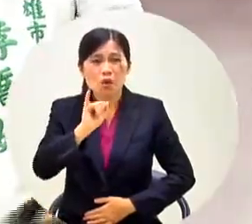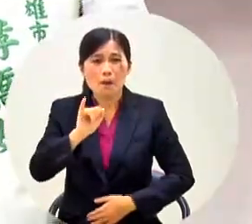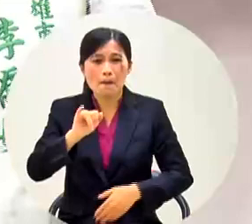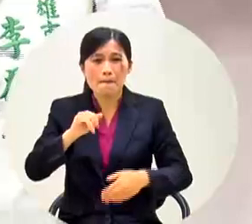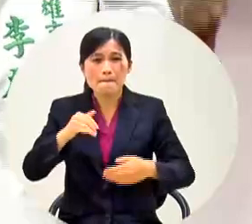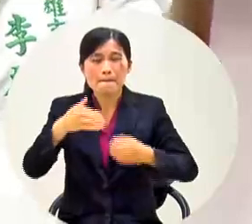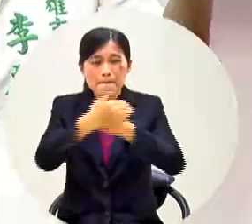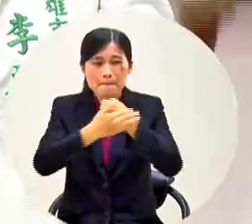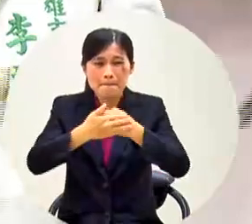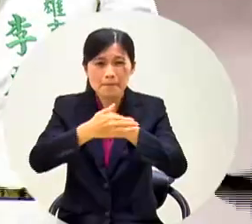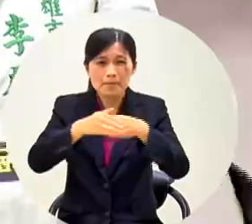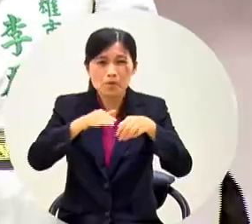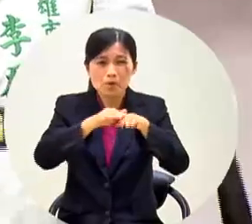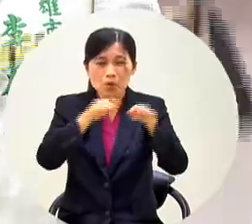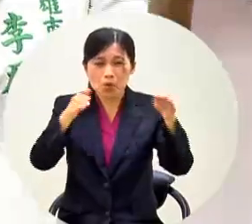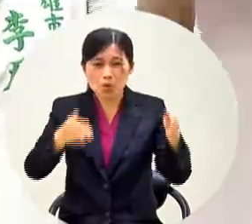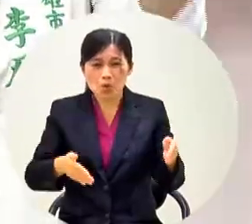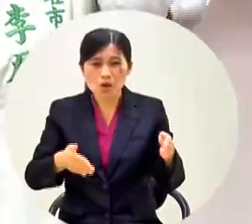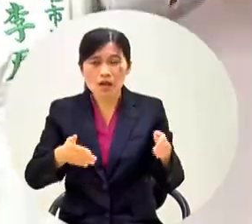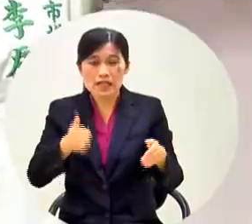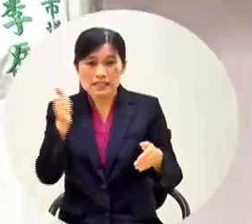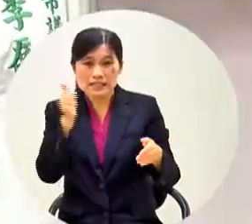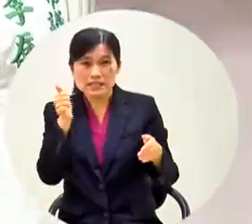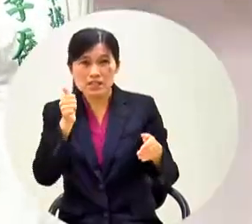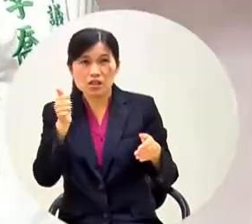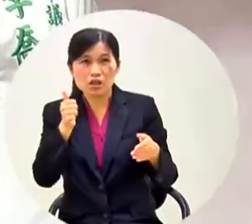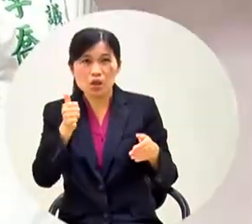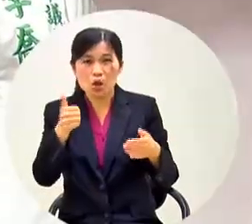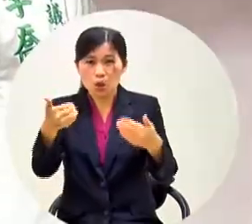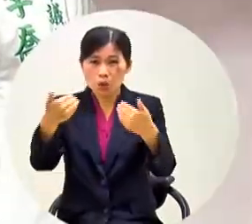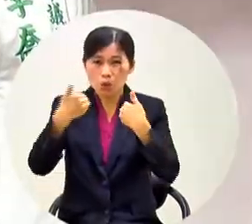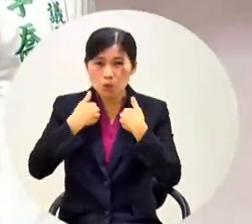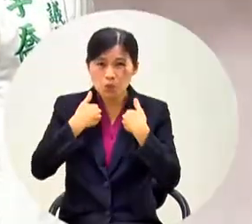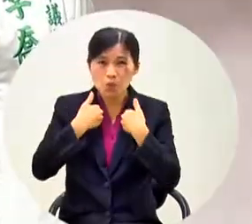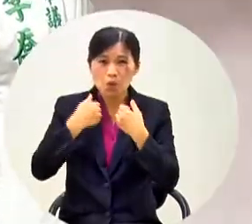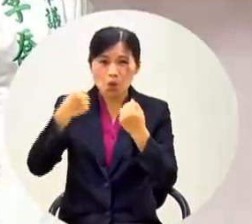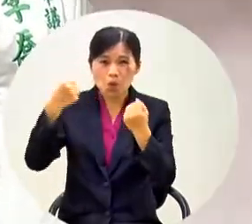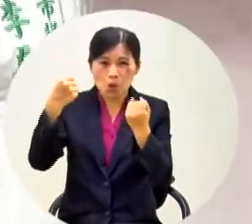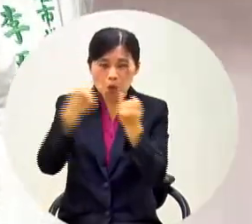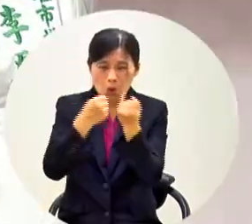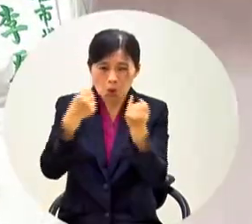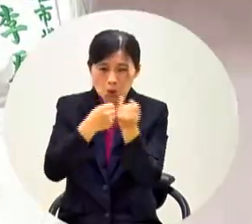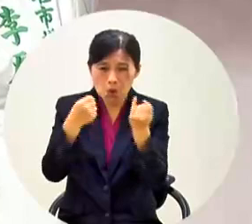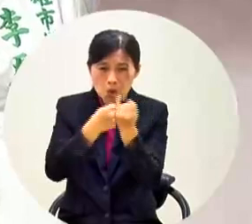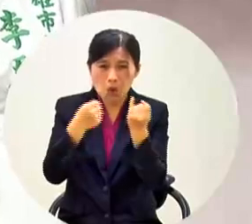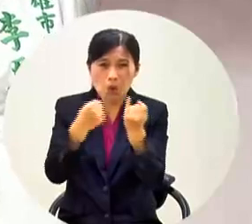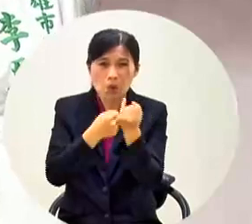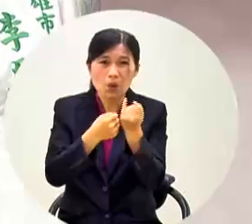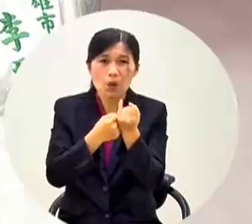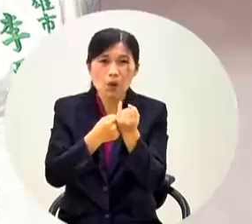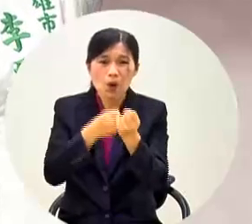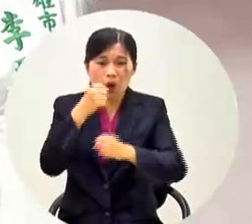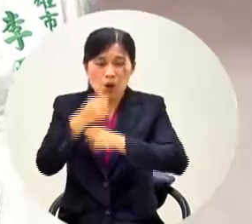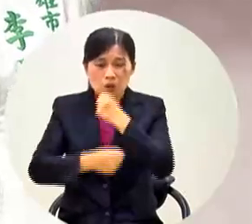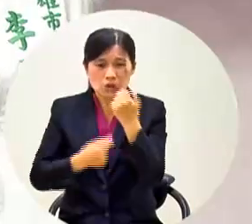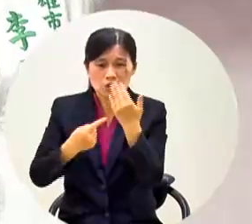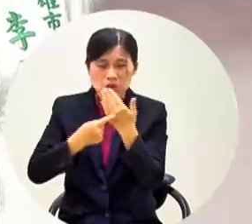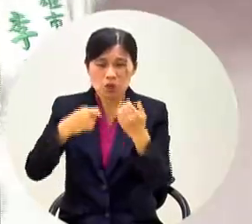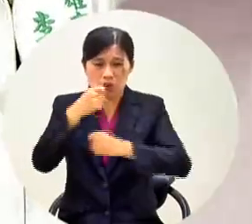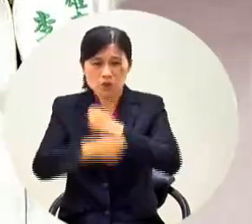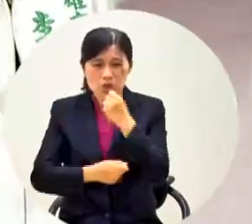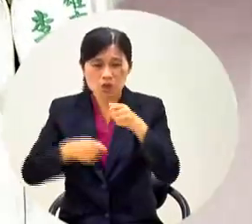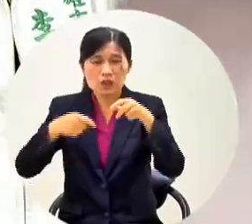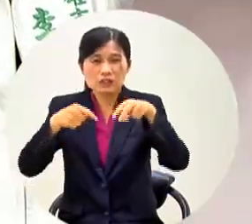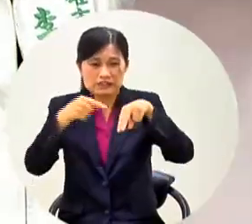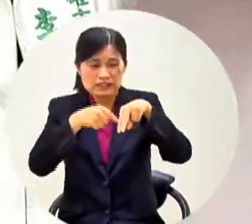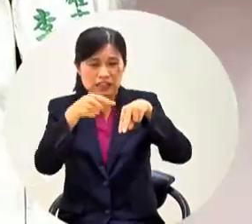员在对我们动手动脚。那也可以看到高敏玲议员一开始就被